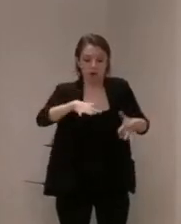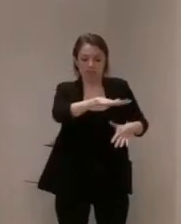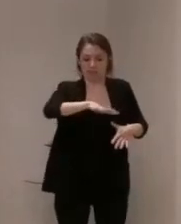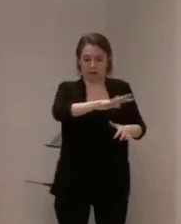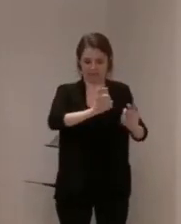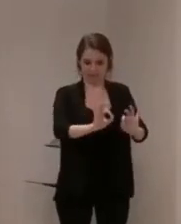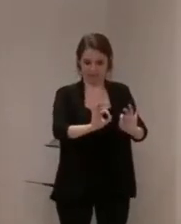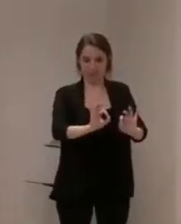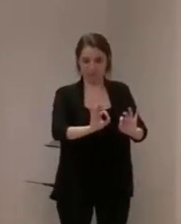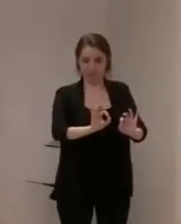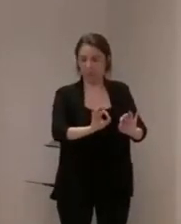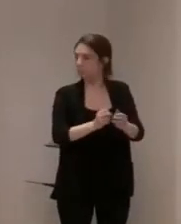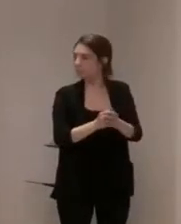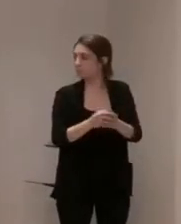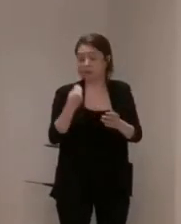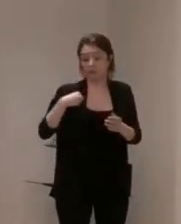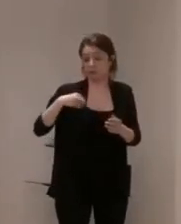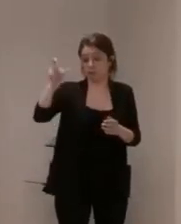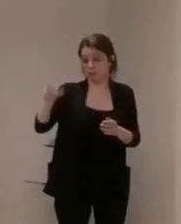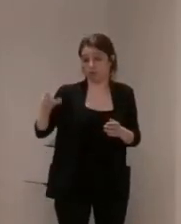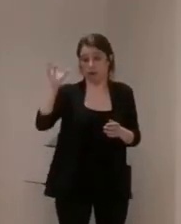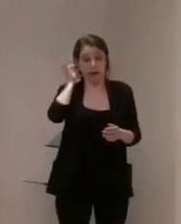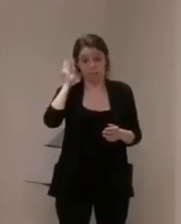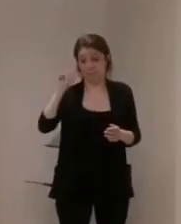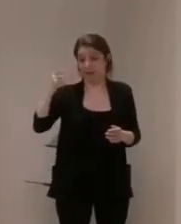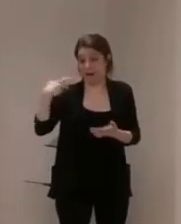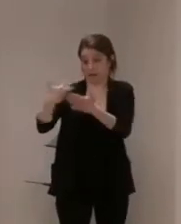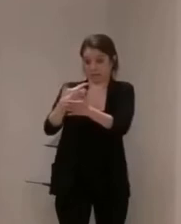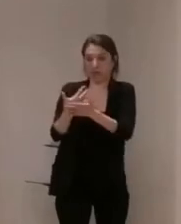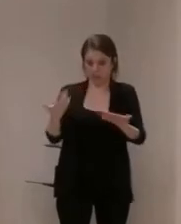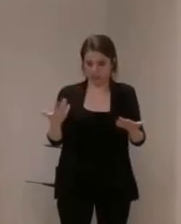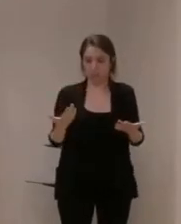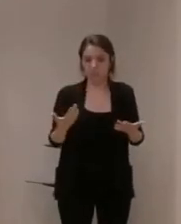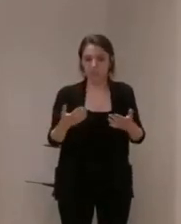com les persones han viscut, tal com ens acaba d'explicar. Aquest és el repte.